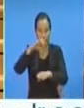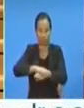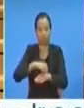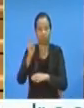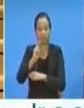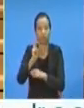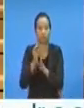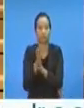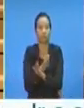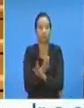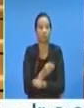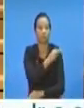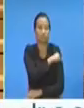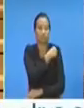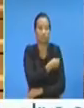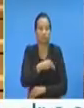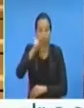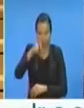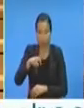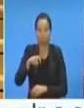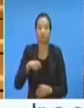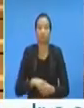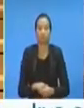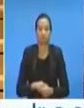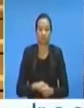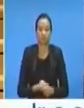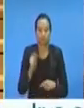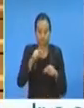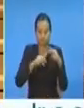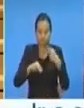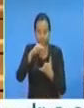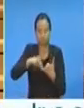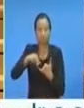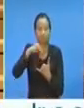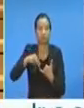เราต้องแจ้งหมอด้วยใช่ไหมครับเพราะมันต้องให้การรักษาแล้ว